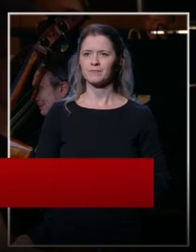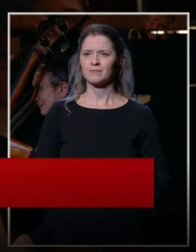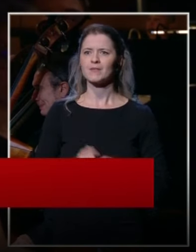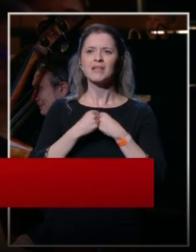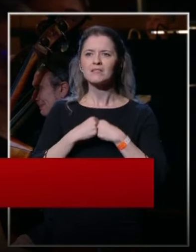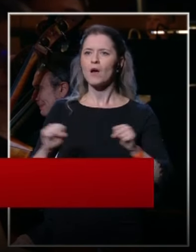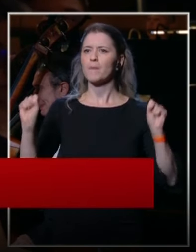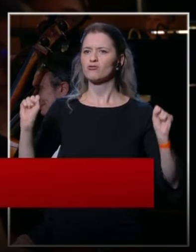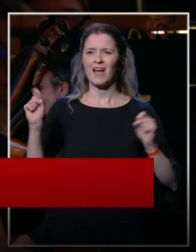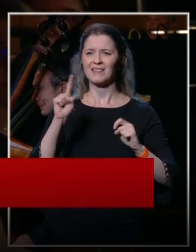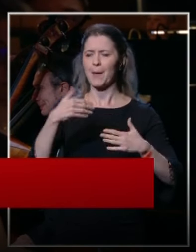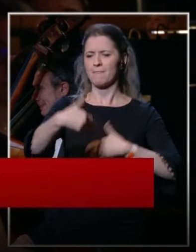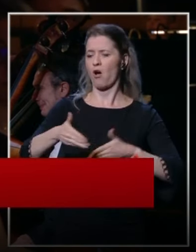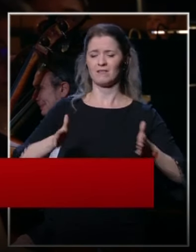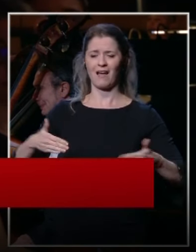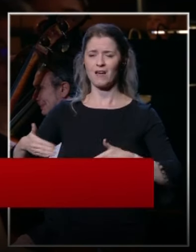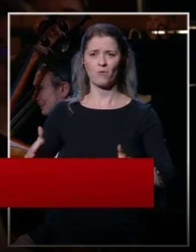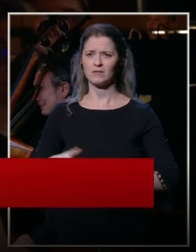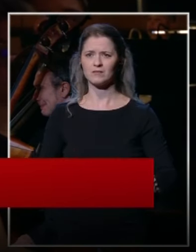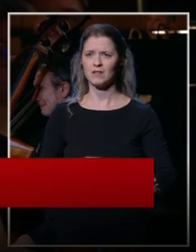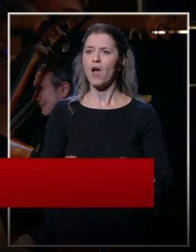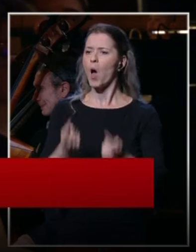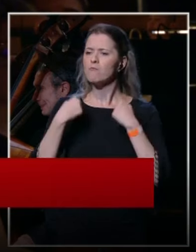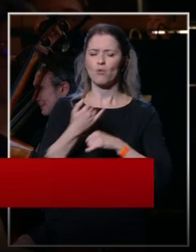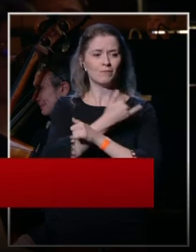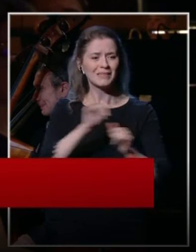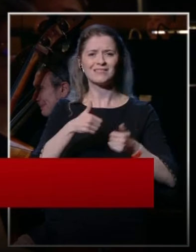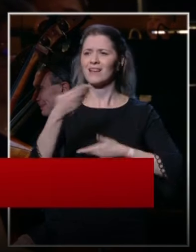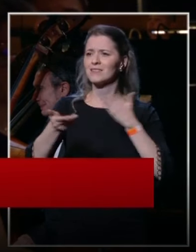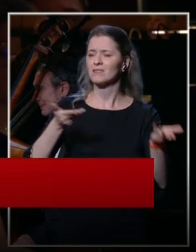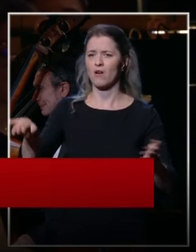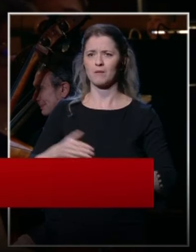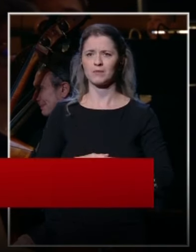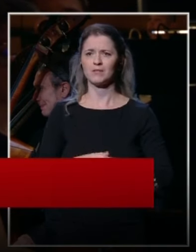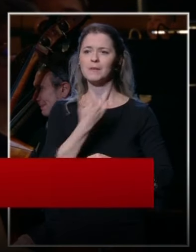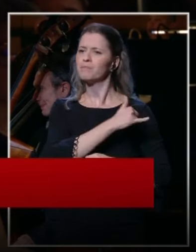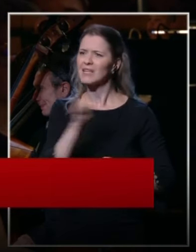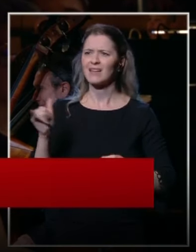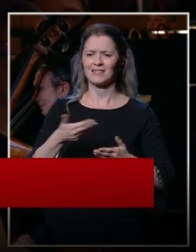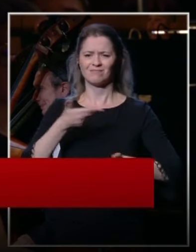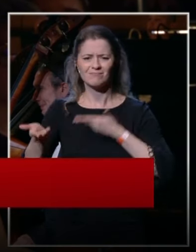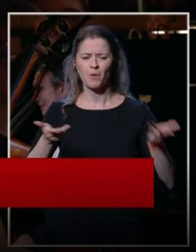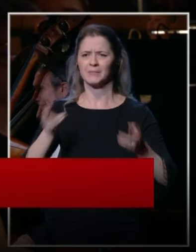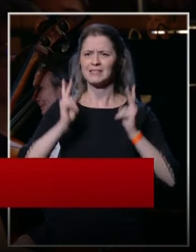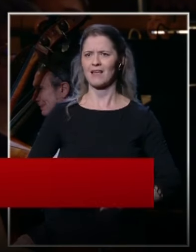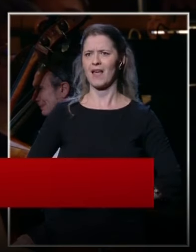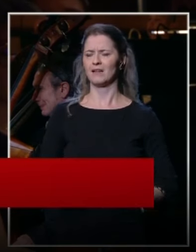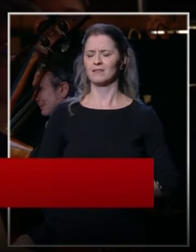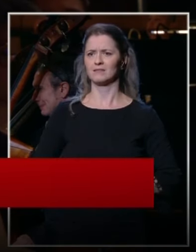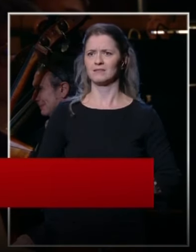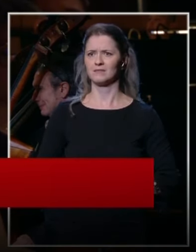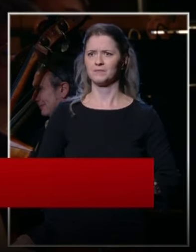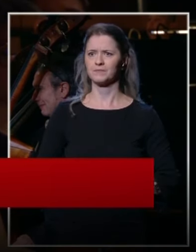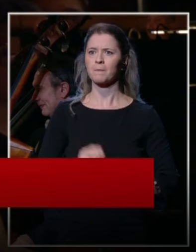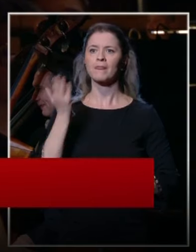nem behatárolt, abból mindenki részesül, mindenkinek részesülnie kell. Ha